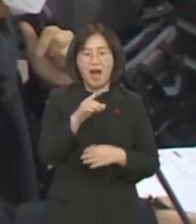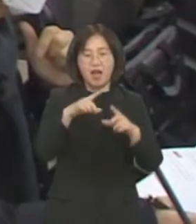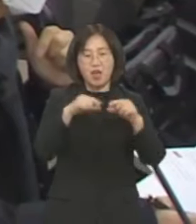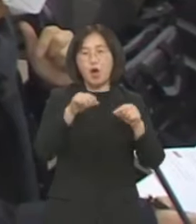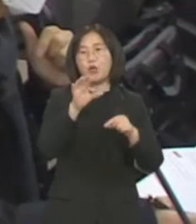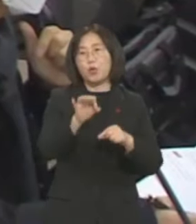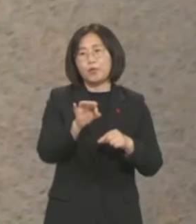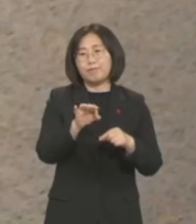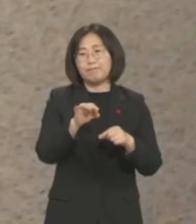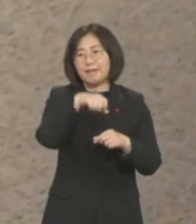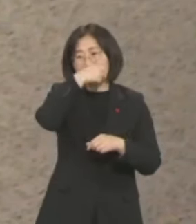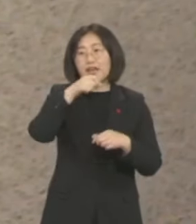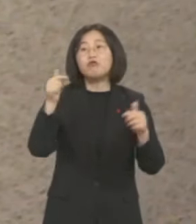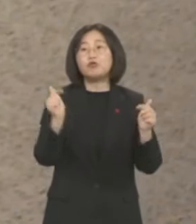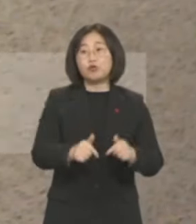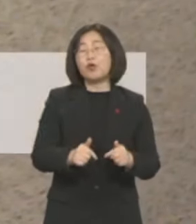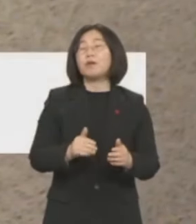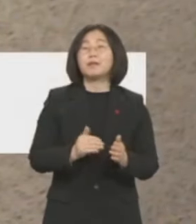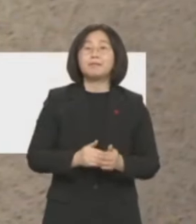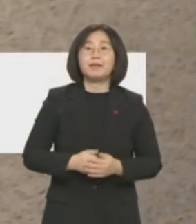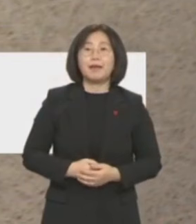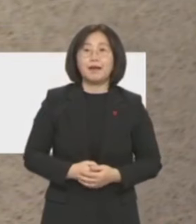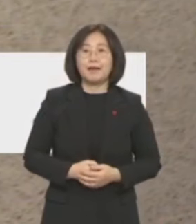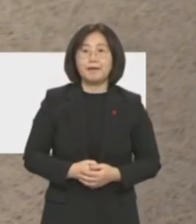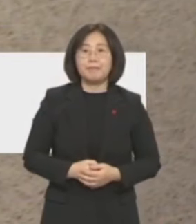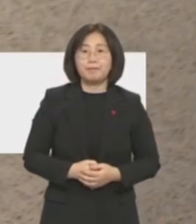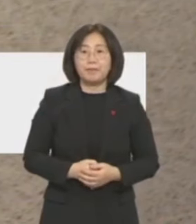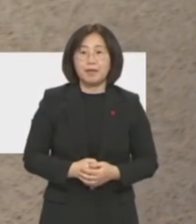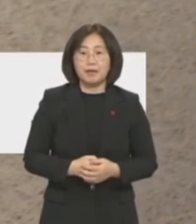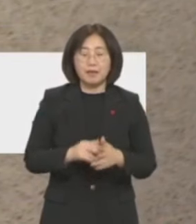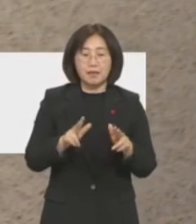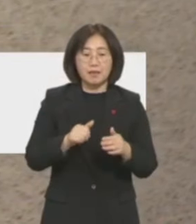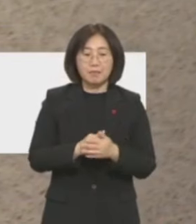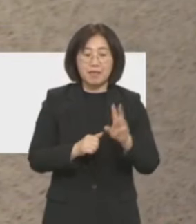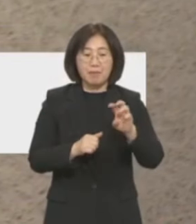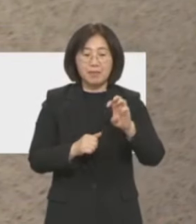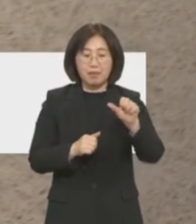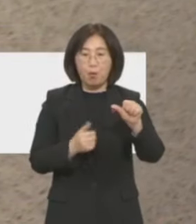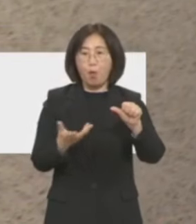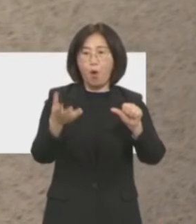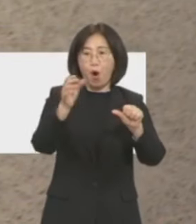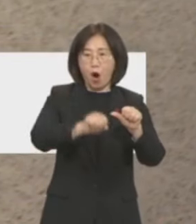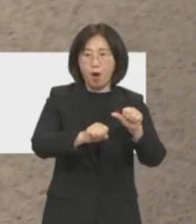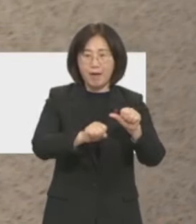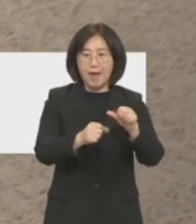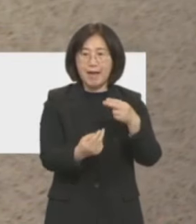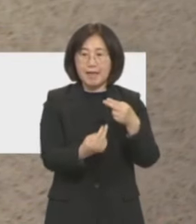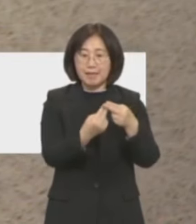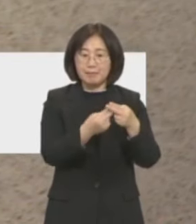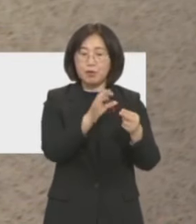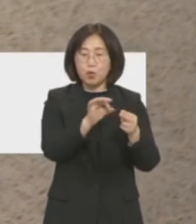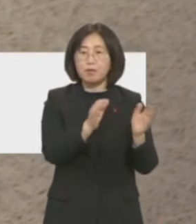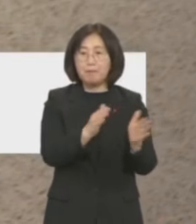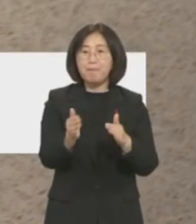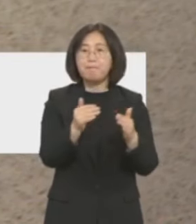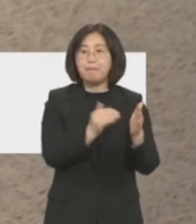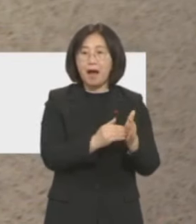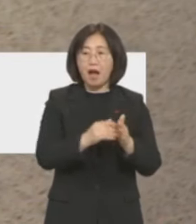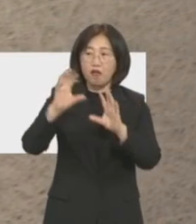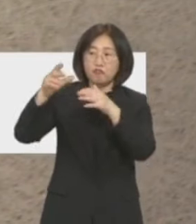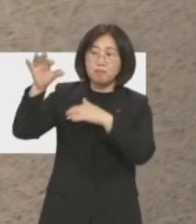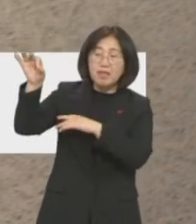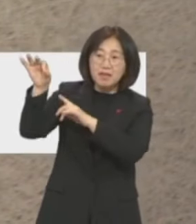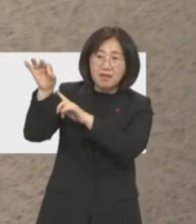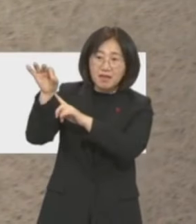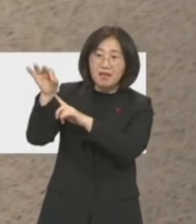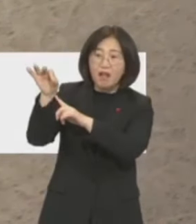줄인 겁니다. 현재 시점에서는 한 35억 정도 캐시백이 확보가 되어 있고 국비는 최근에